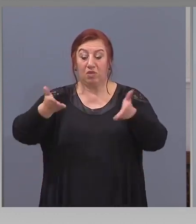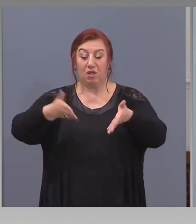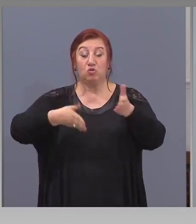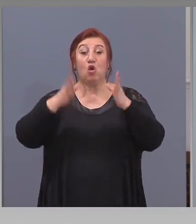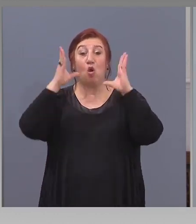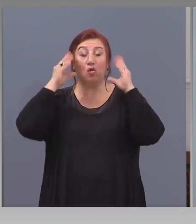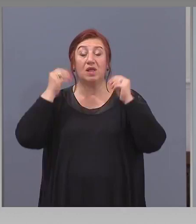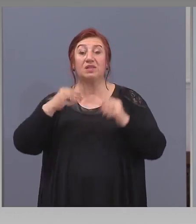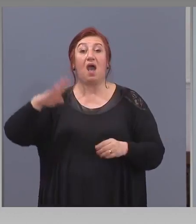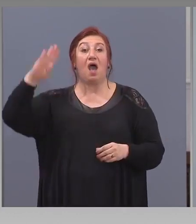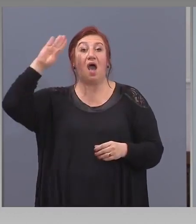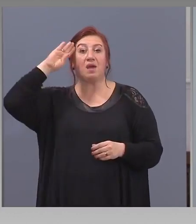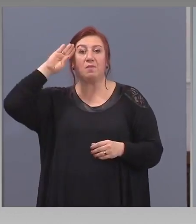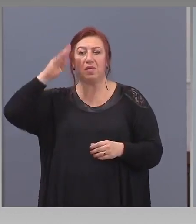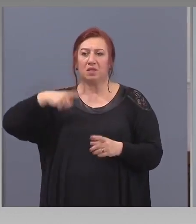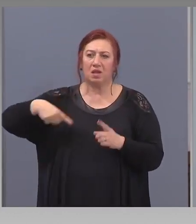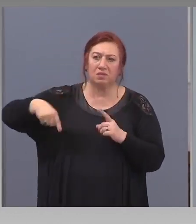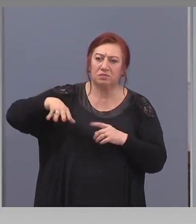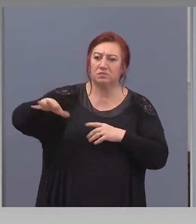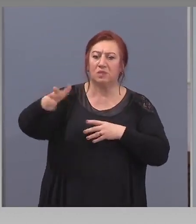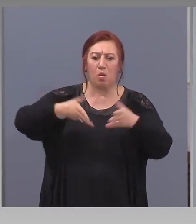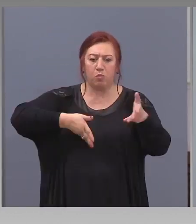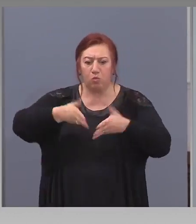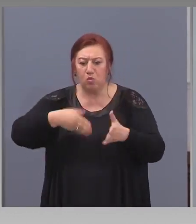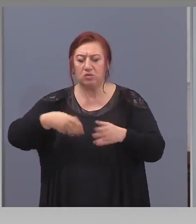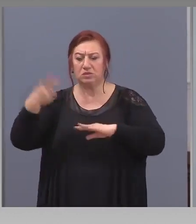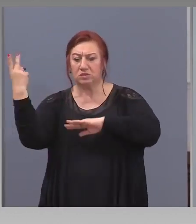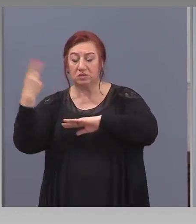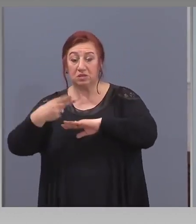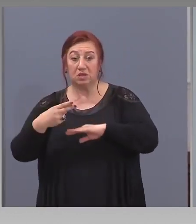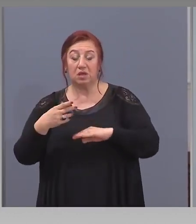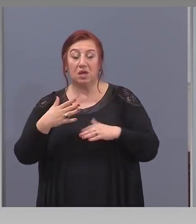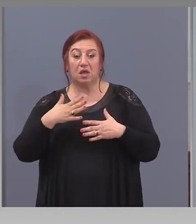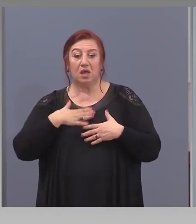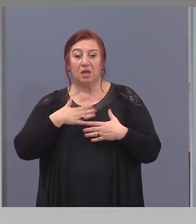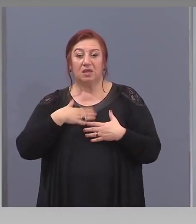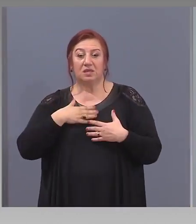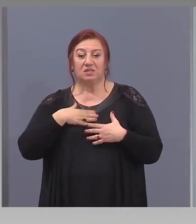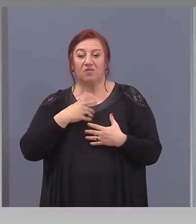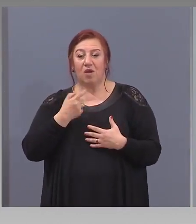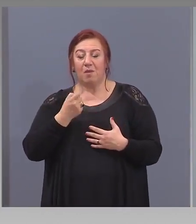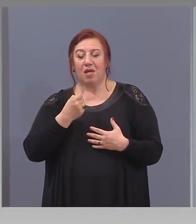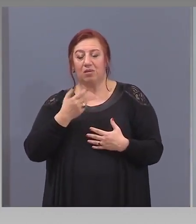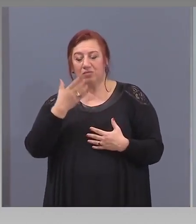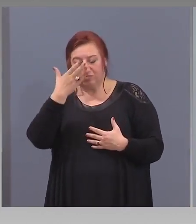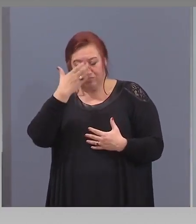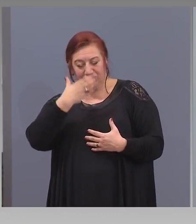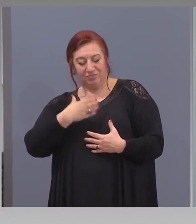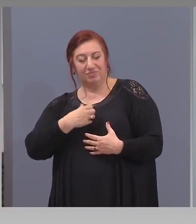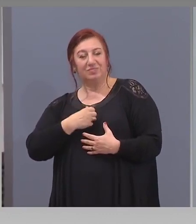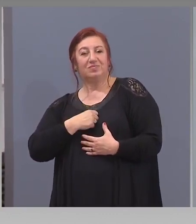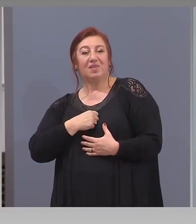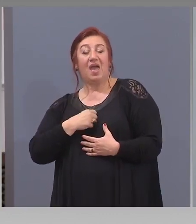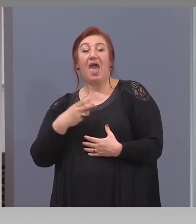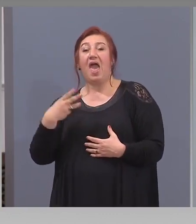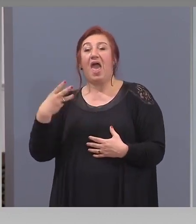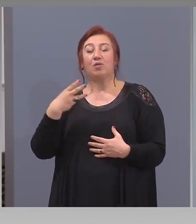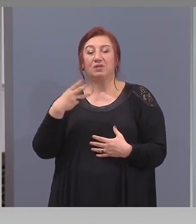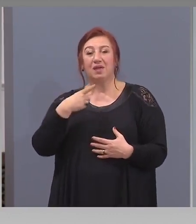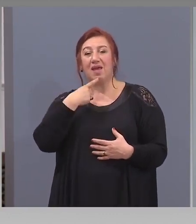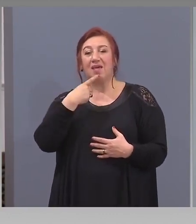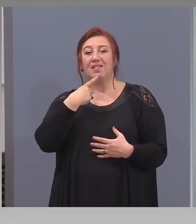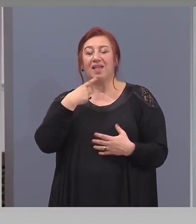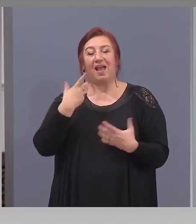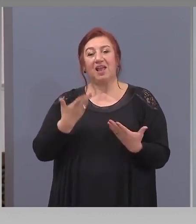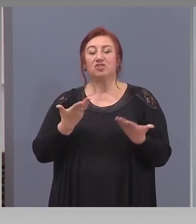Холандия изкара армията. И своя егоцентризъм, това е за мен, да кажеш ми, защото държавния глава